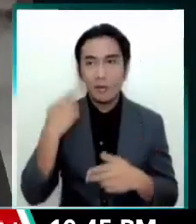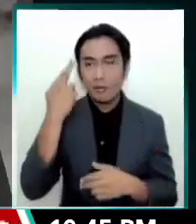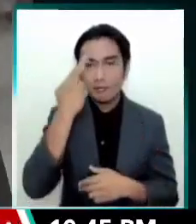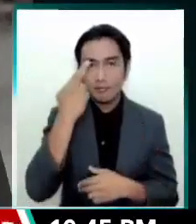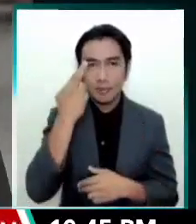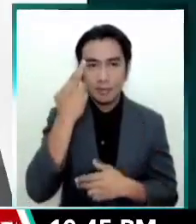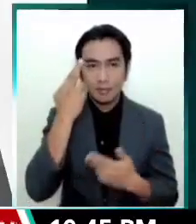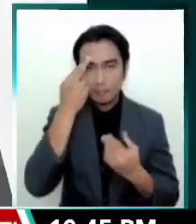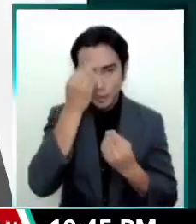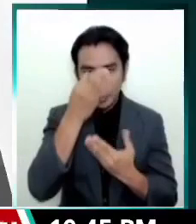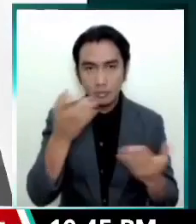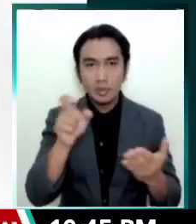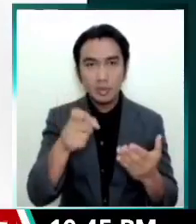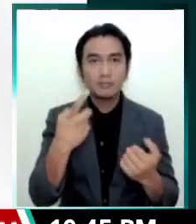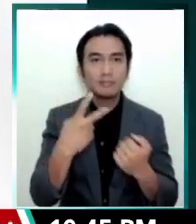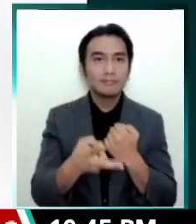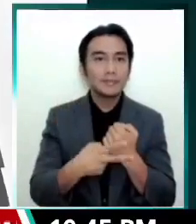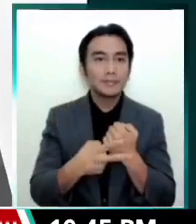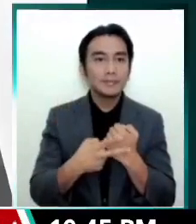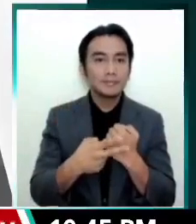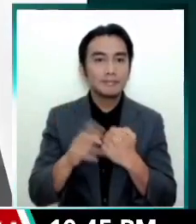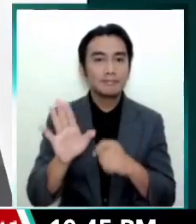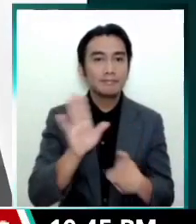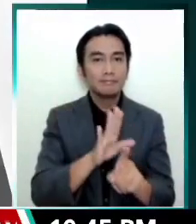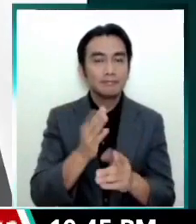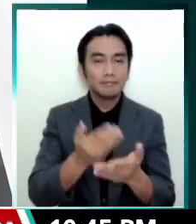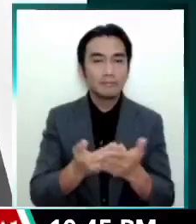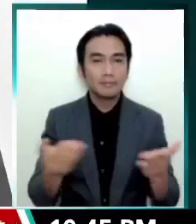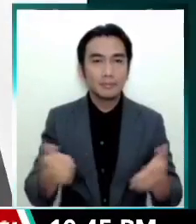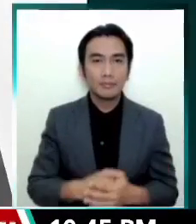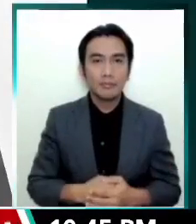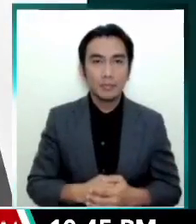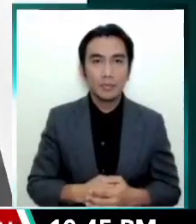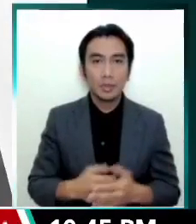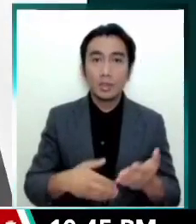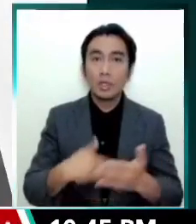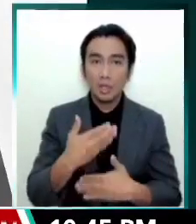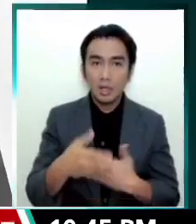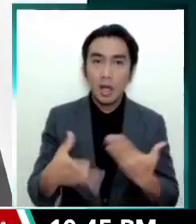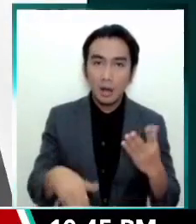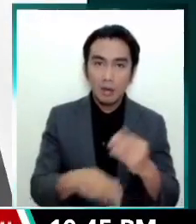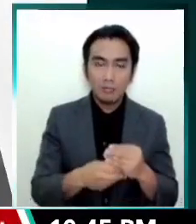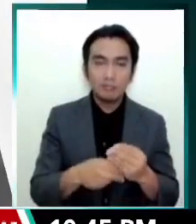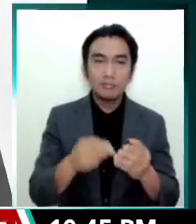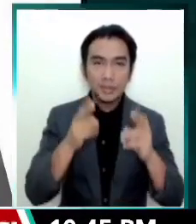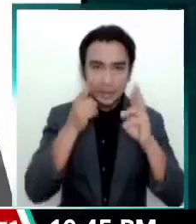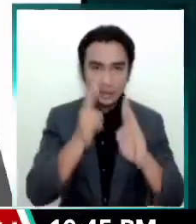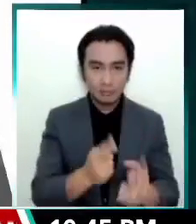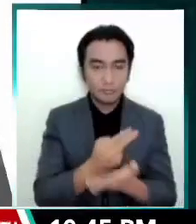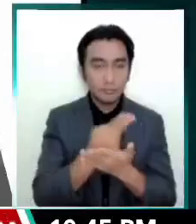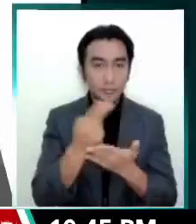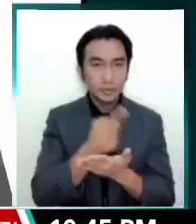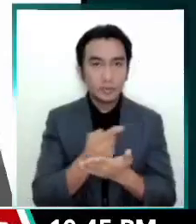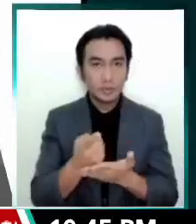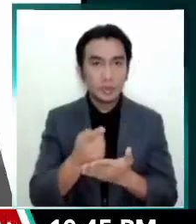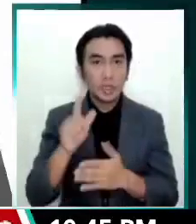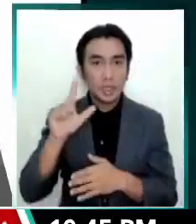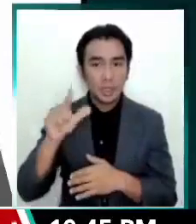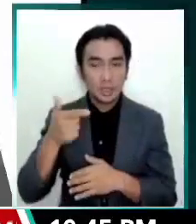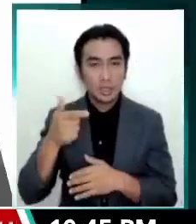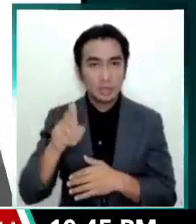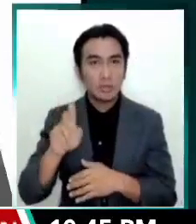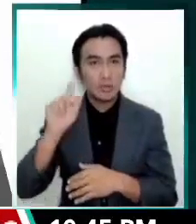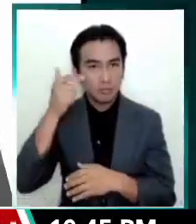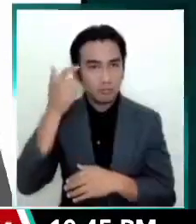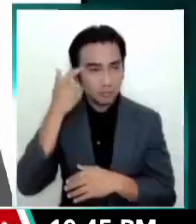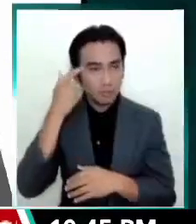their belongings. Bilang paggalang naman sa paggunita ng Semana Santa, naglabas ng kautusan ng lokal na pamahalaan na nagbabawal ng mga party